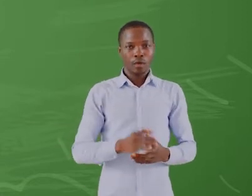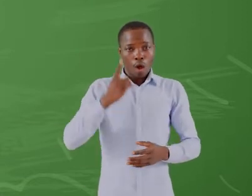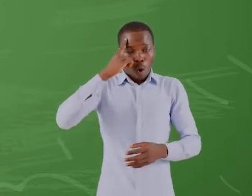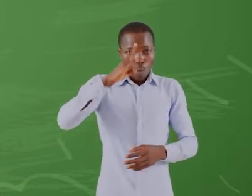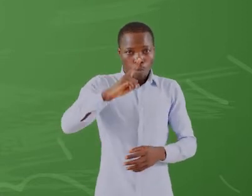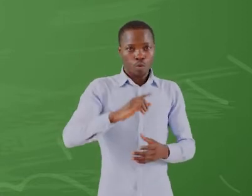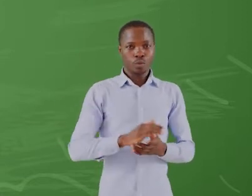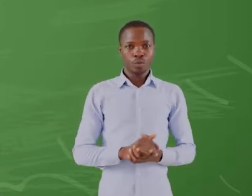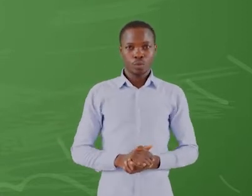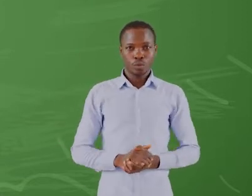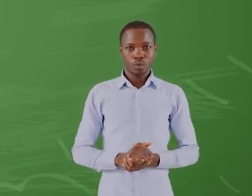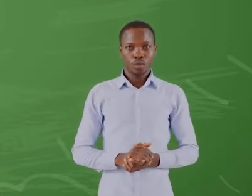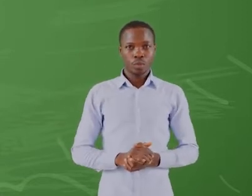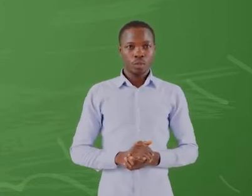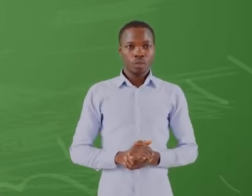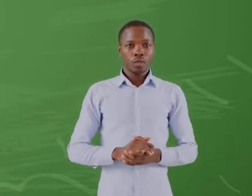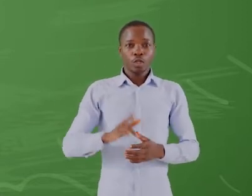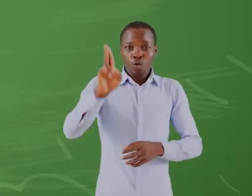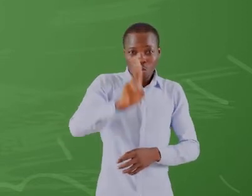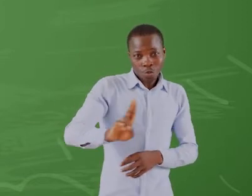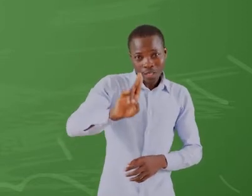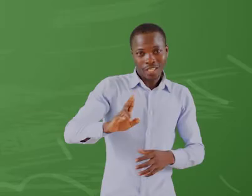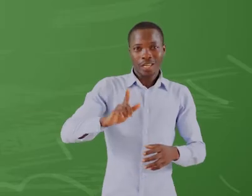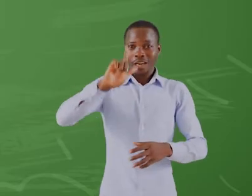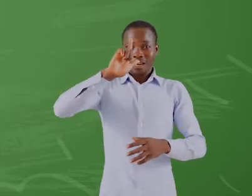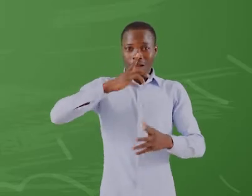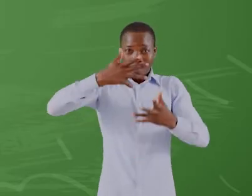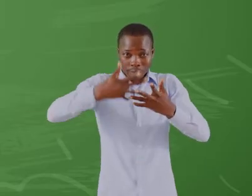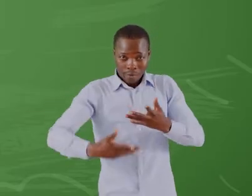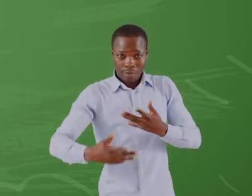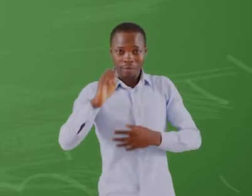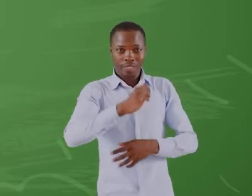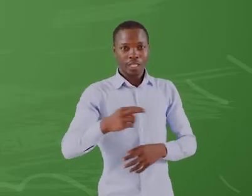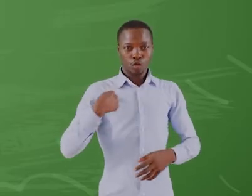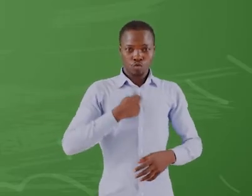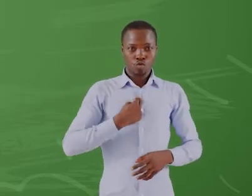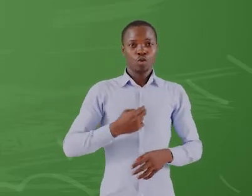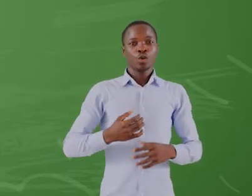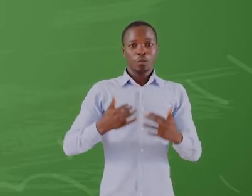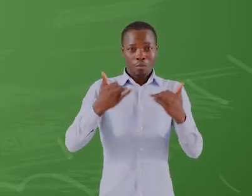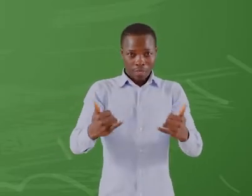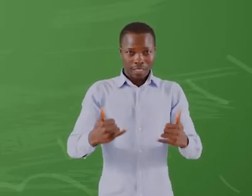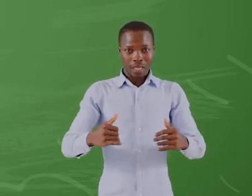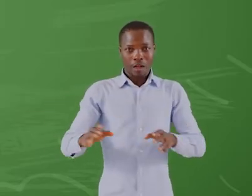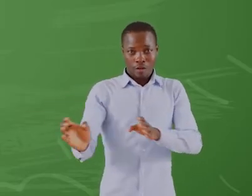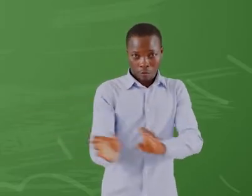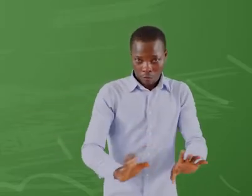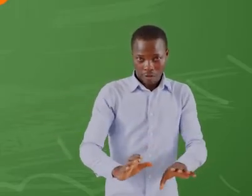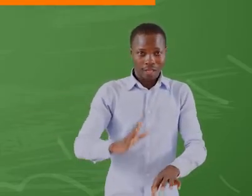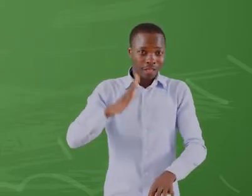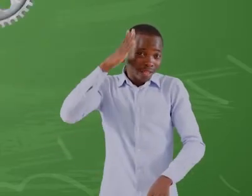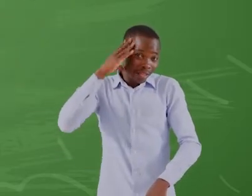Pour mettre en évidence la perméabilité, nous allons réaliser